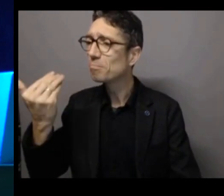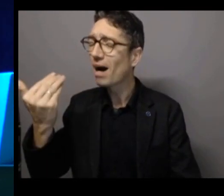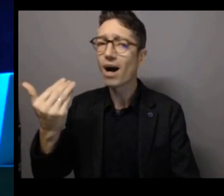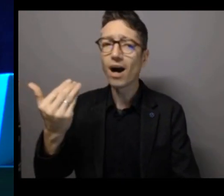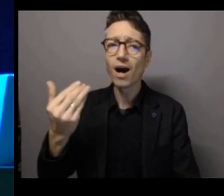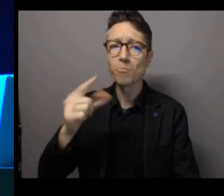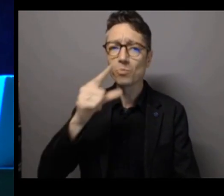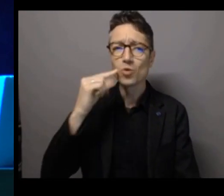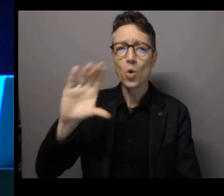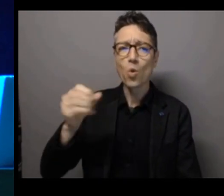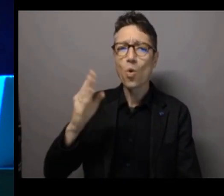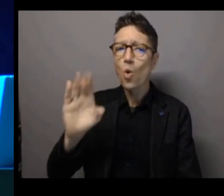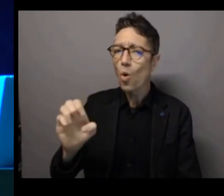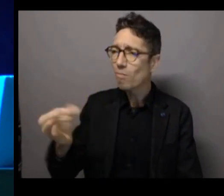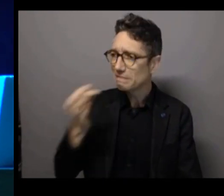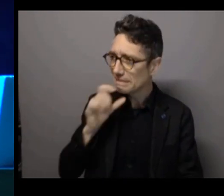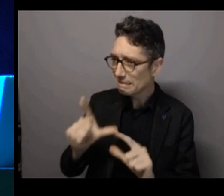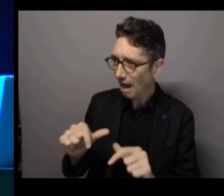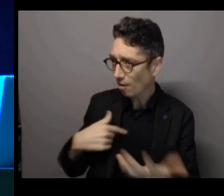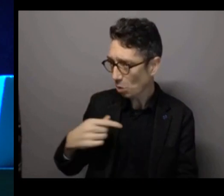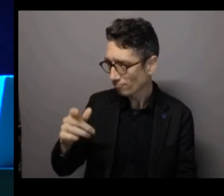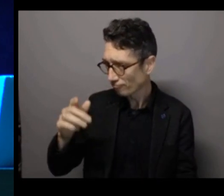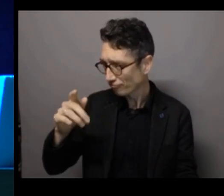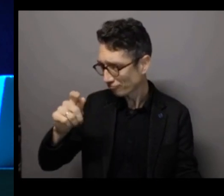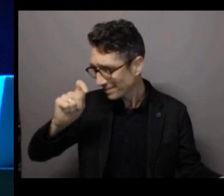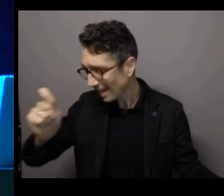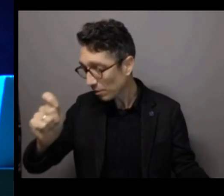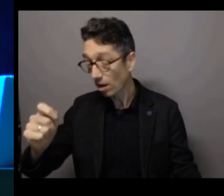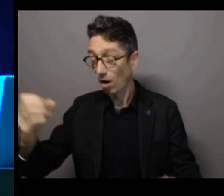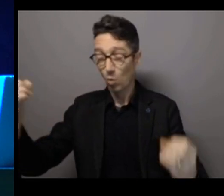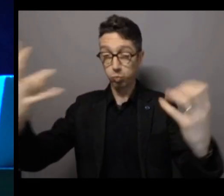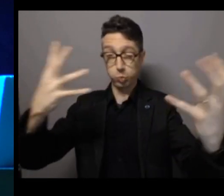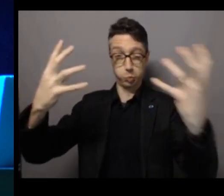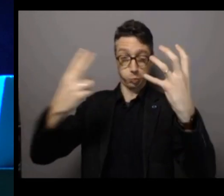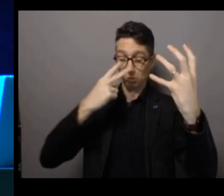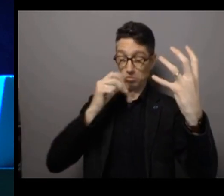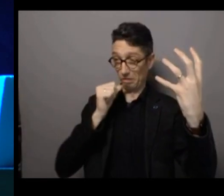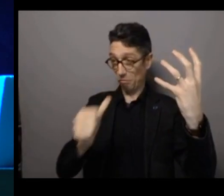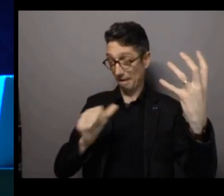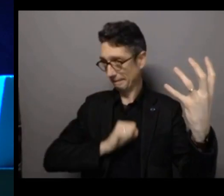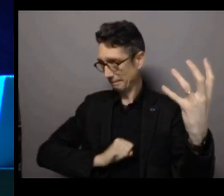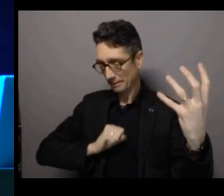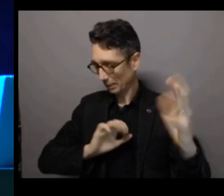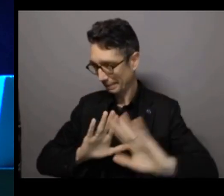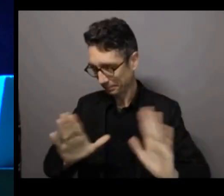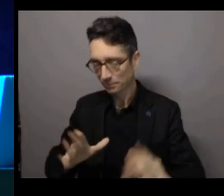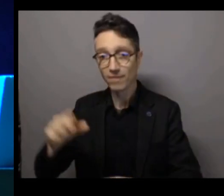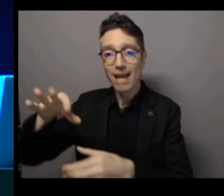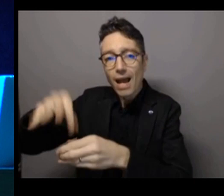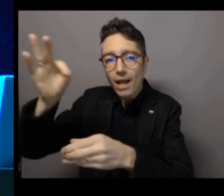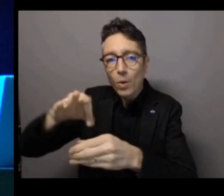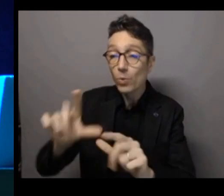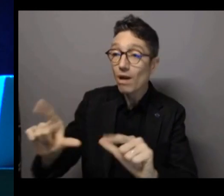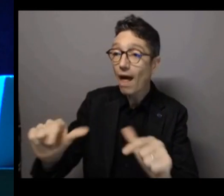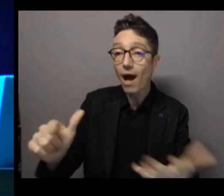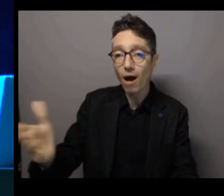Je salue également les élus, alors je ne vois rien, je vous le dis tout de suite, les élus présents, mesdames et messieurs les directeurs des opérateurs également